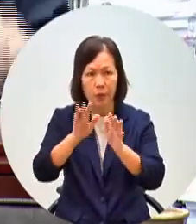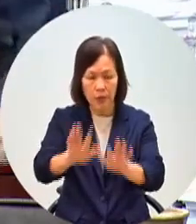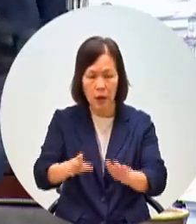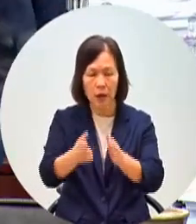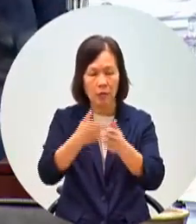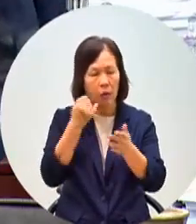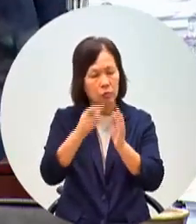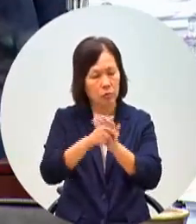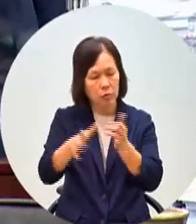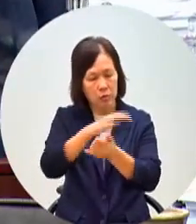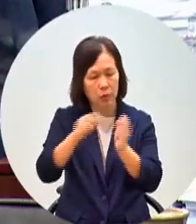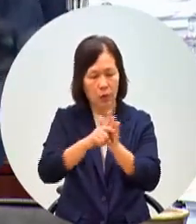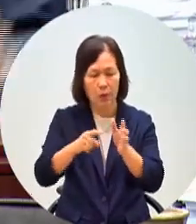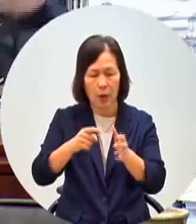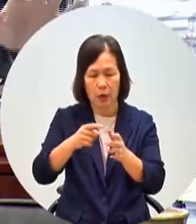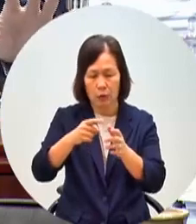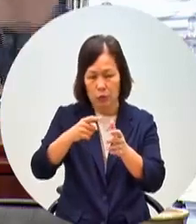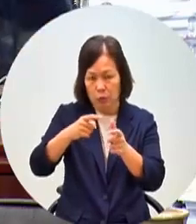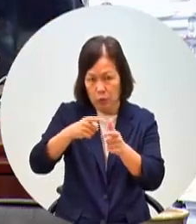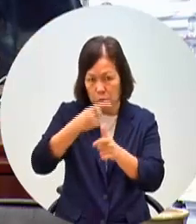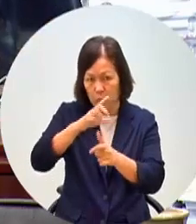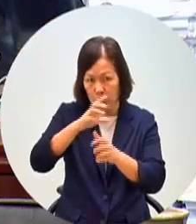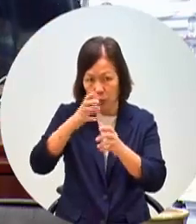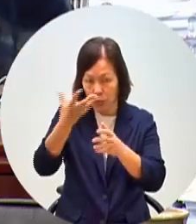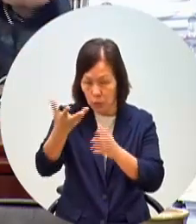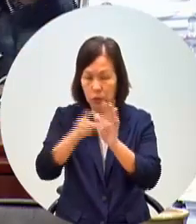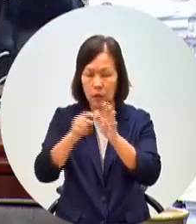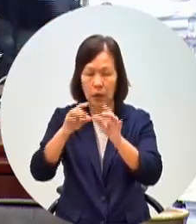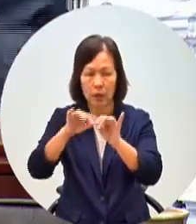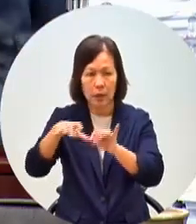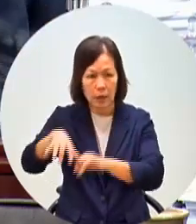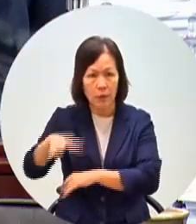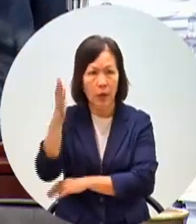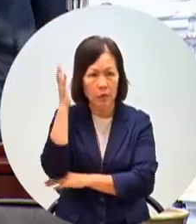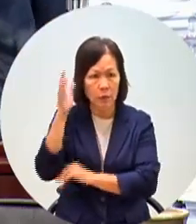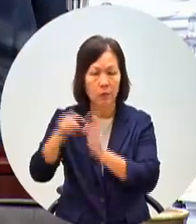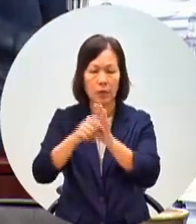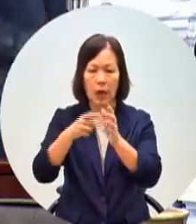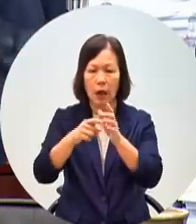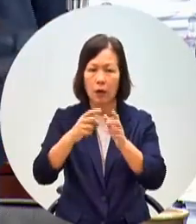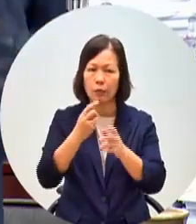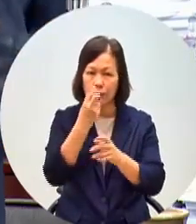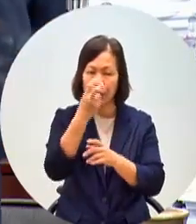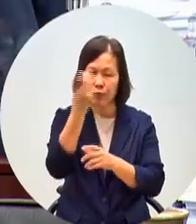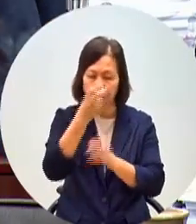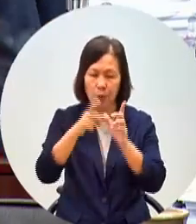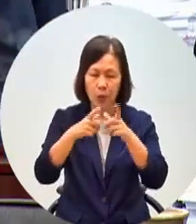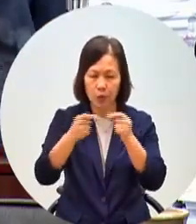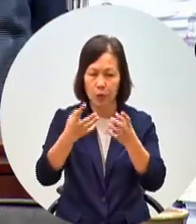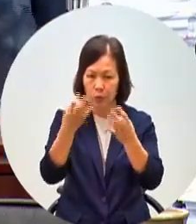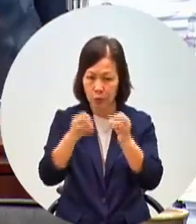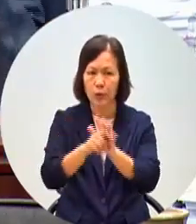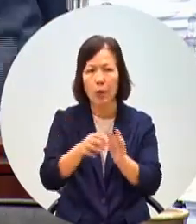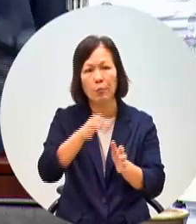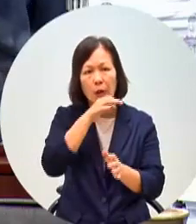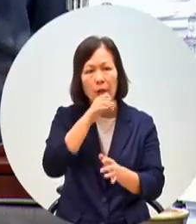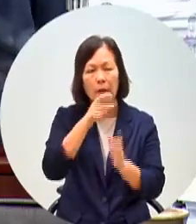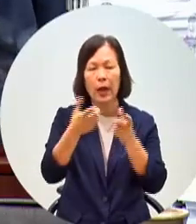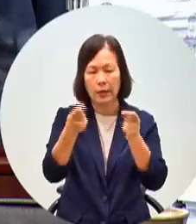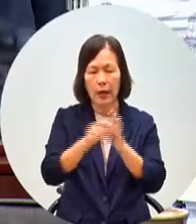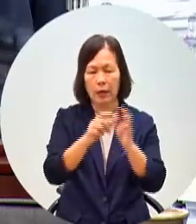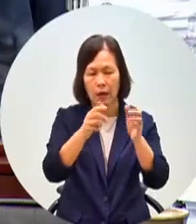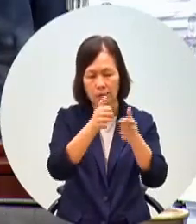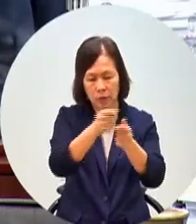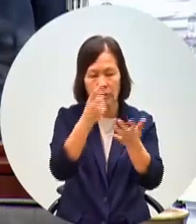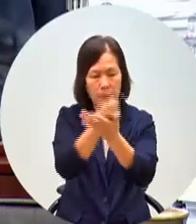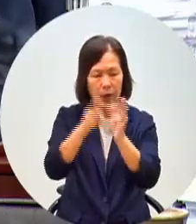最多的地方政府，快筛是试剂也足量的充足，这个都是要感谢我们议会还有我们的议员